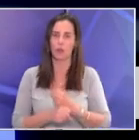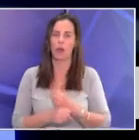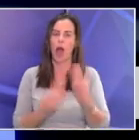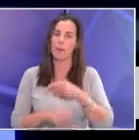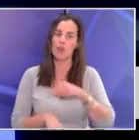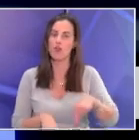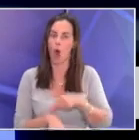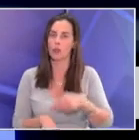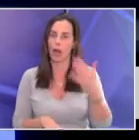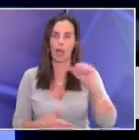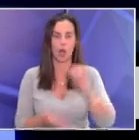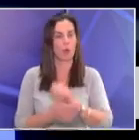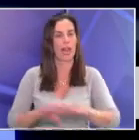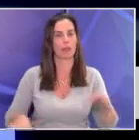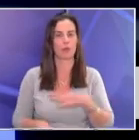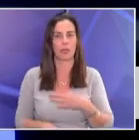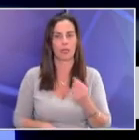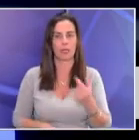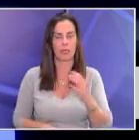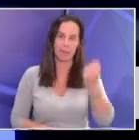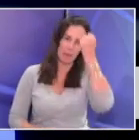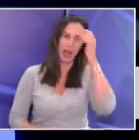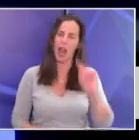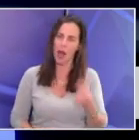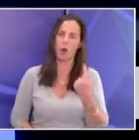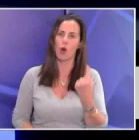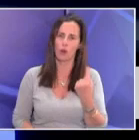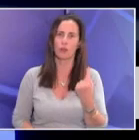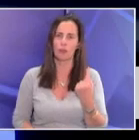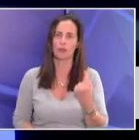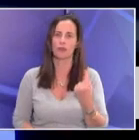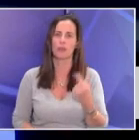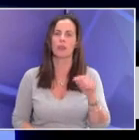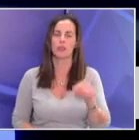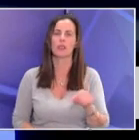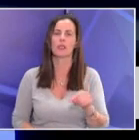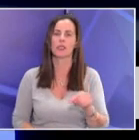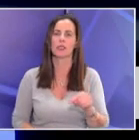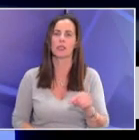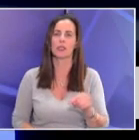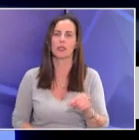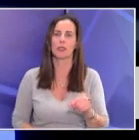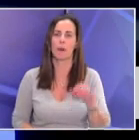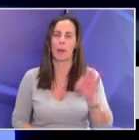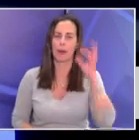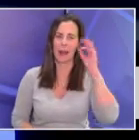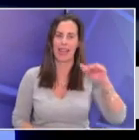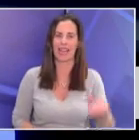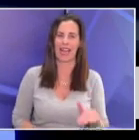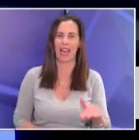שעות רבות, וזה היה גם על חשבון הילדים, קצת מתחרטת, למרות שזה פגע יותר בילדה